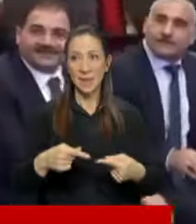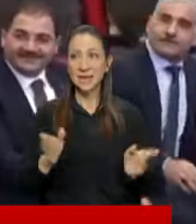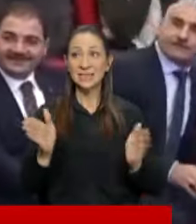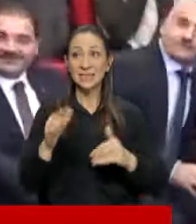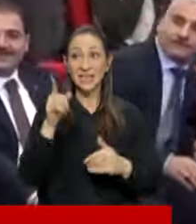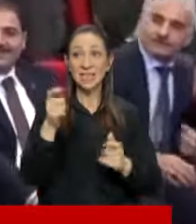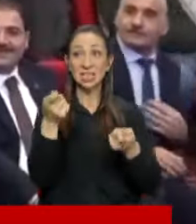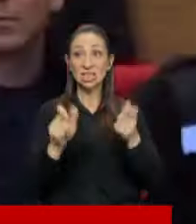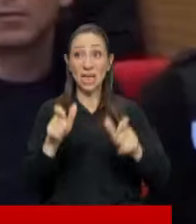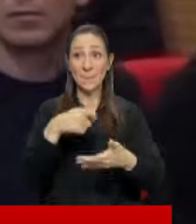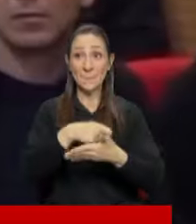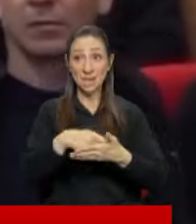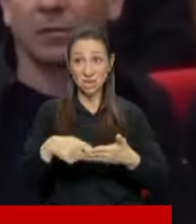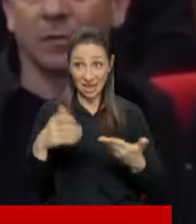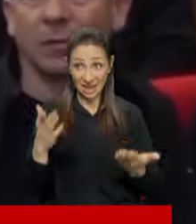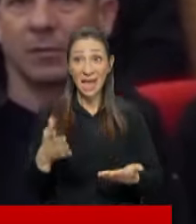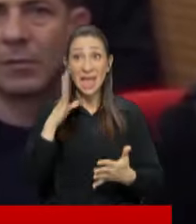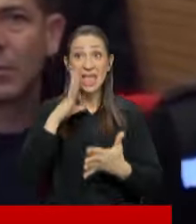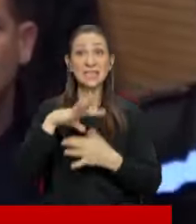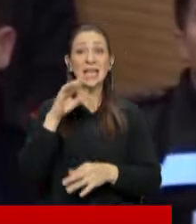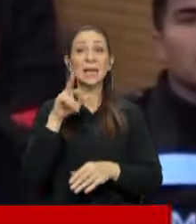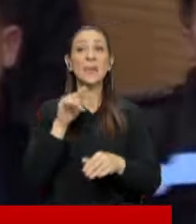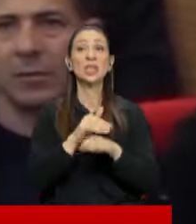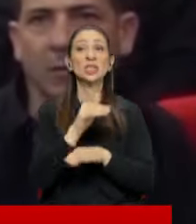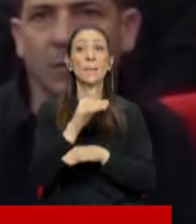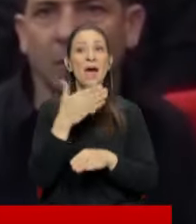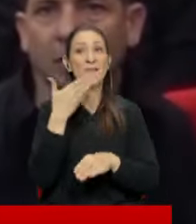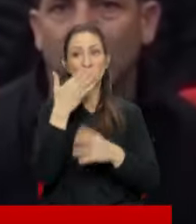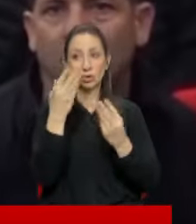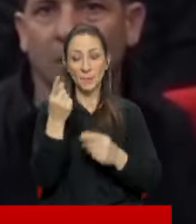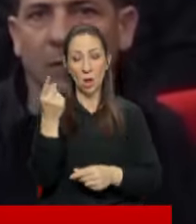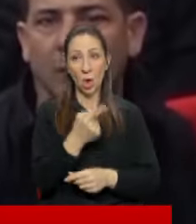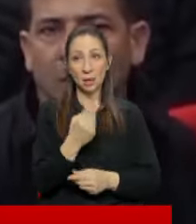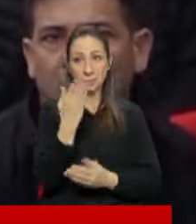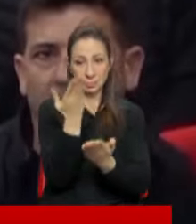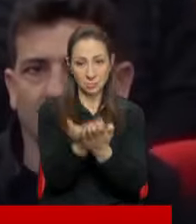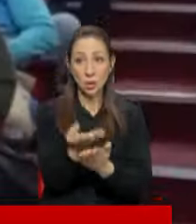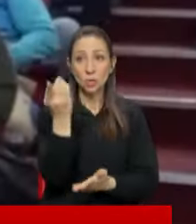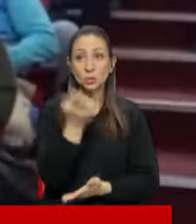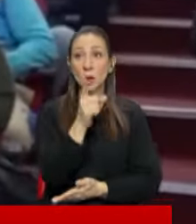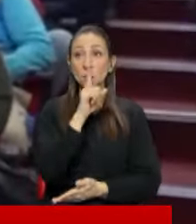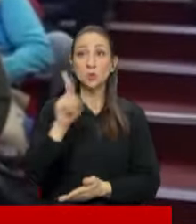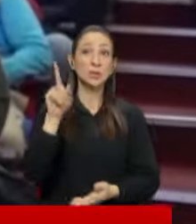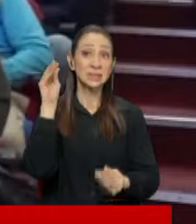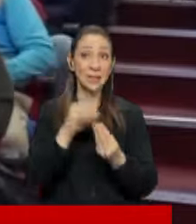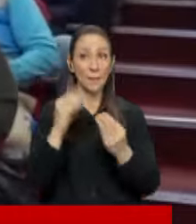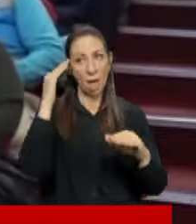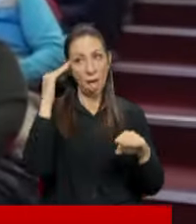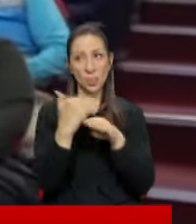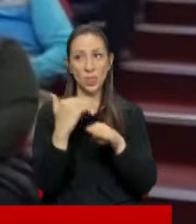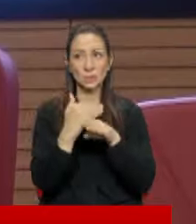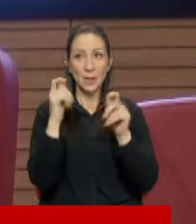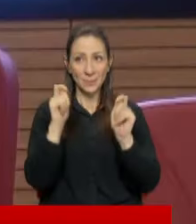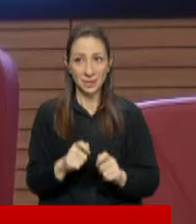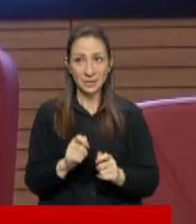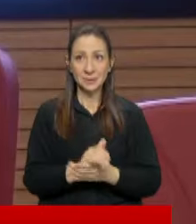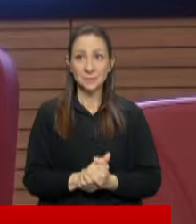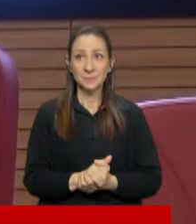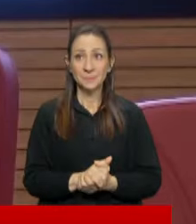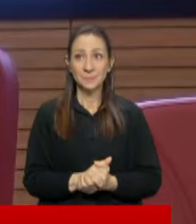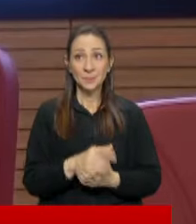Sendika işçilerin maaşlarıyla insanca yaşamalarını sağlayacak bir oran önerdi. %110'luk zamda anlaşma sağlandı.